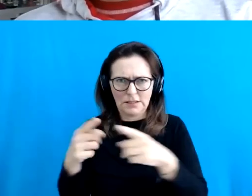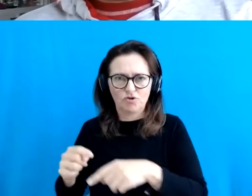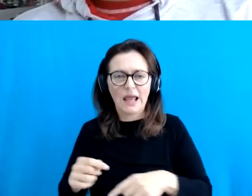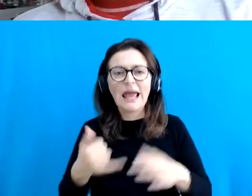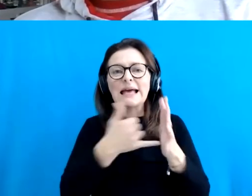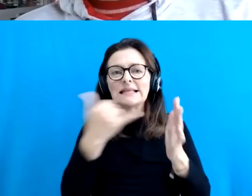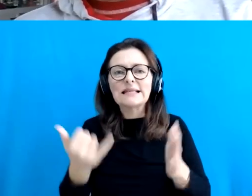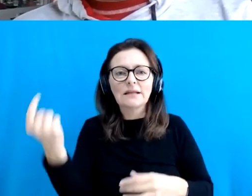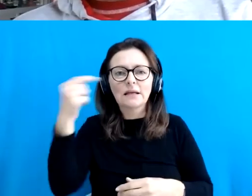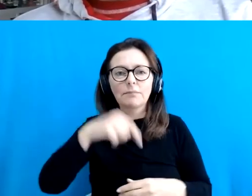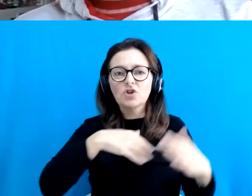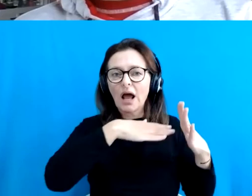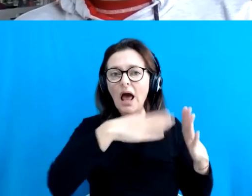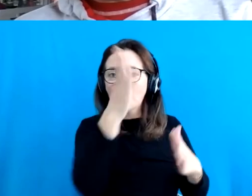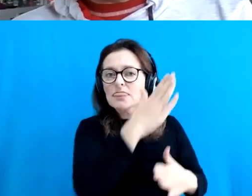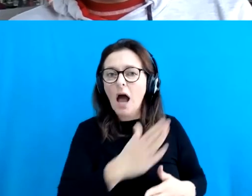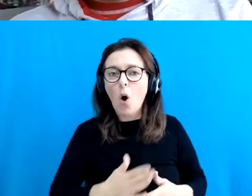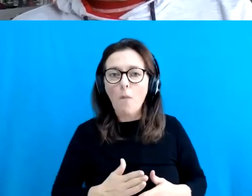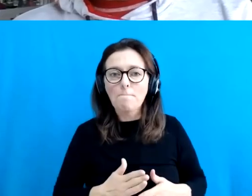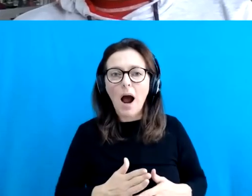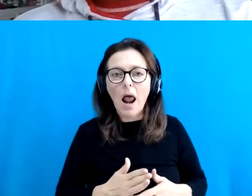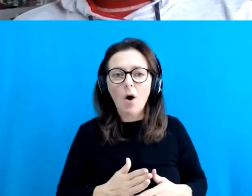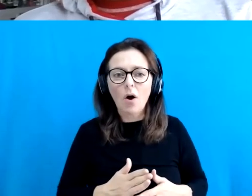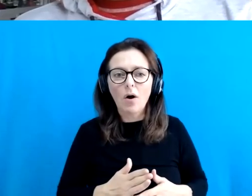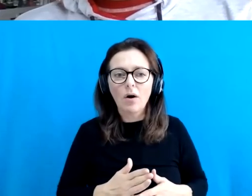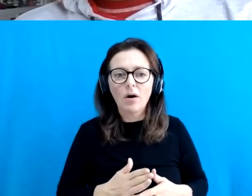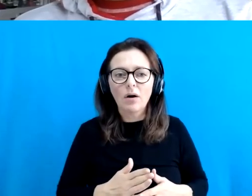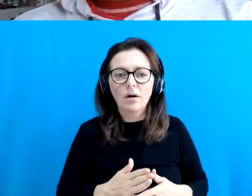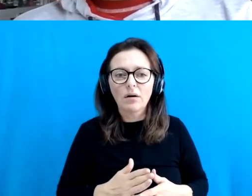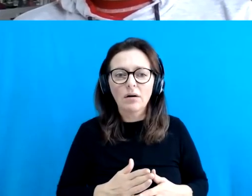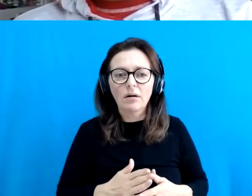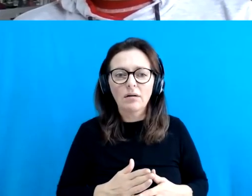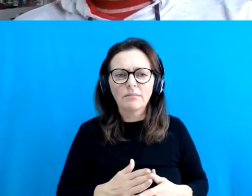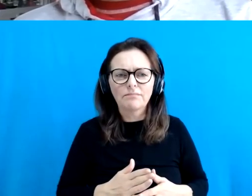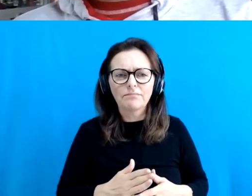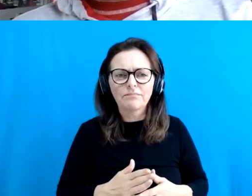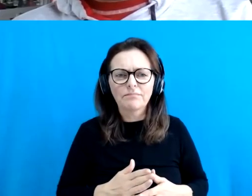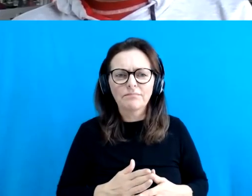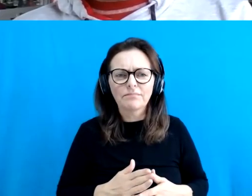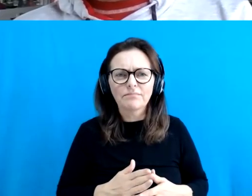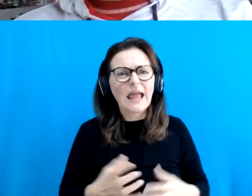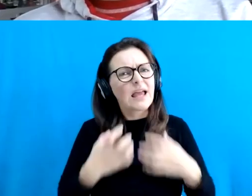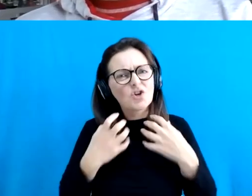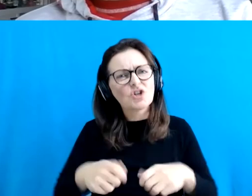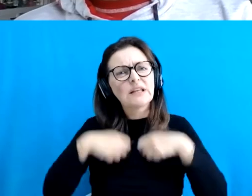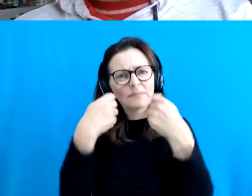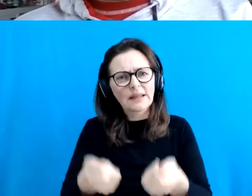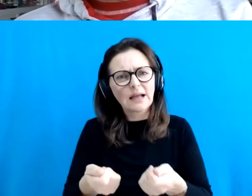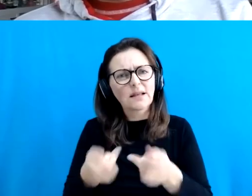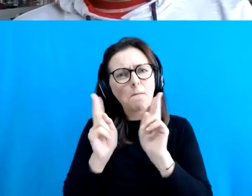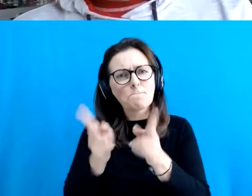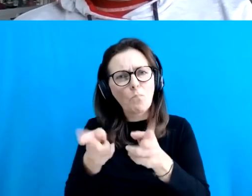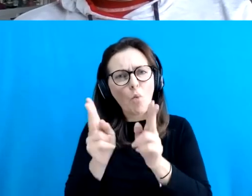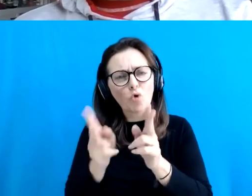prišla na Obalo iz Gorenske, Trenutek je vroč, klopil sem mlade fante, želim dati mladim priložnost v